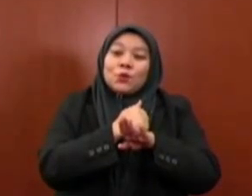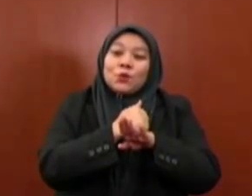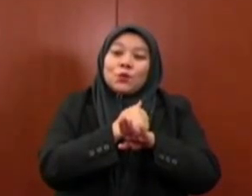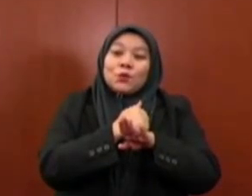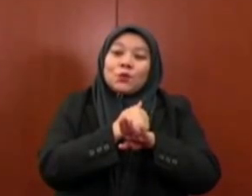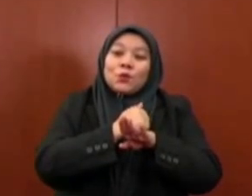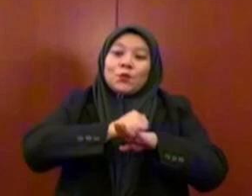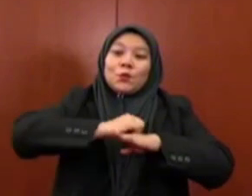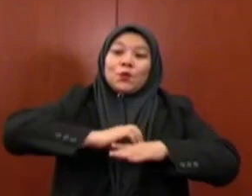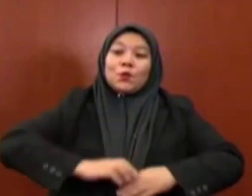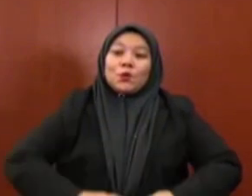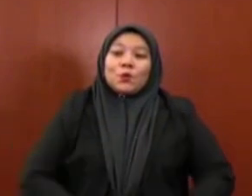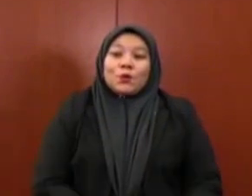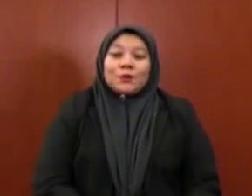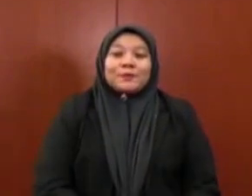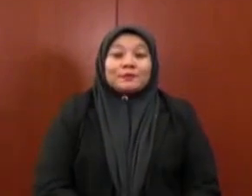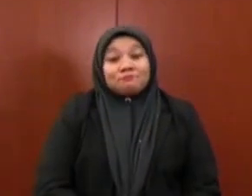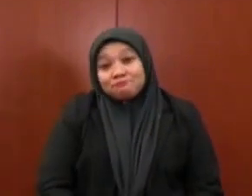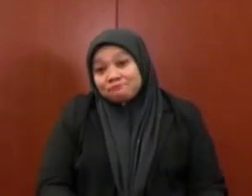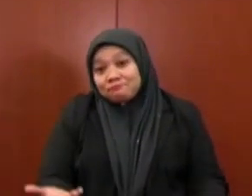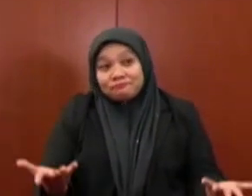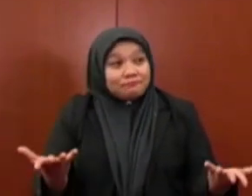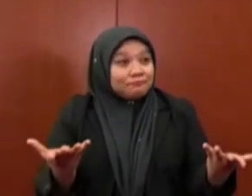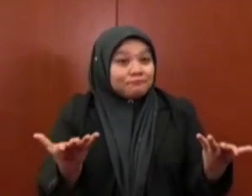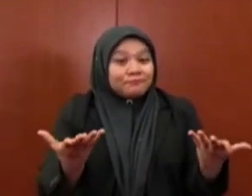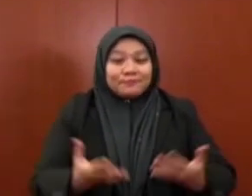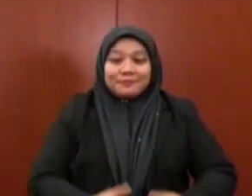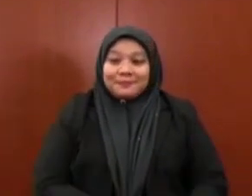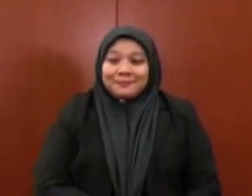Ya, Taman Medan? Atau siapa? Tak ada.